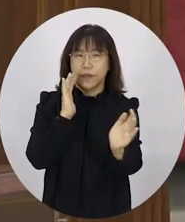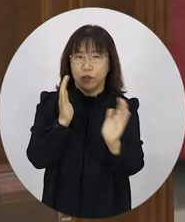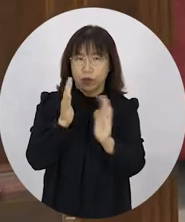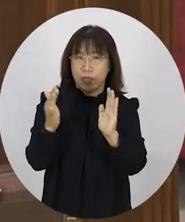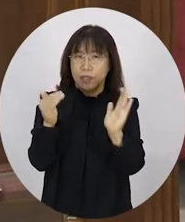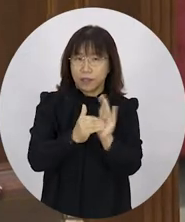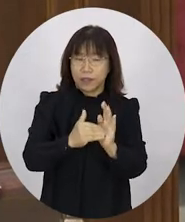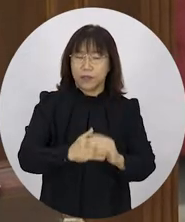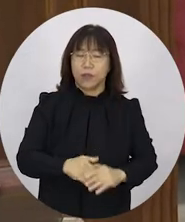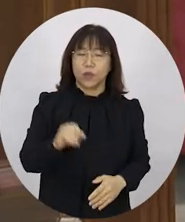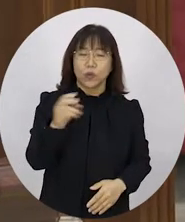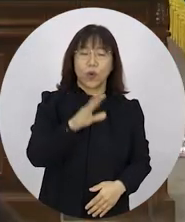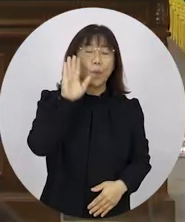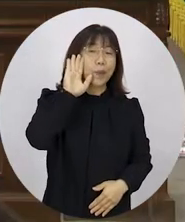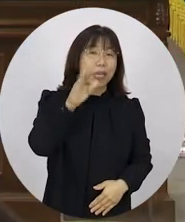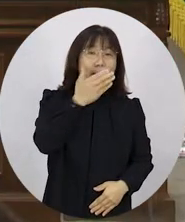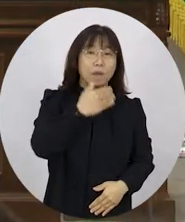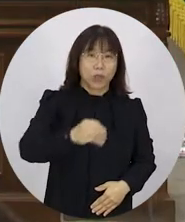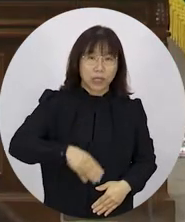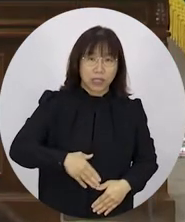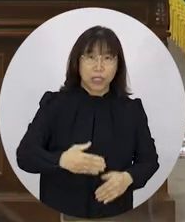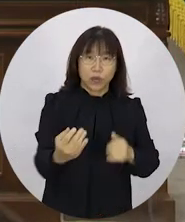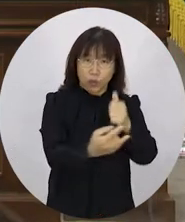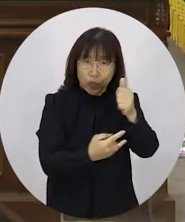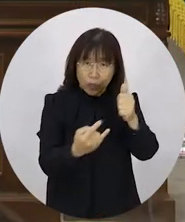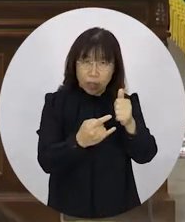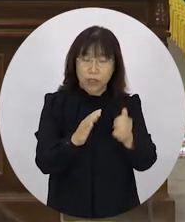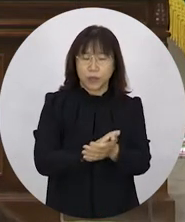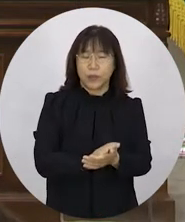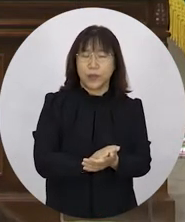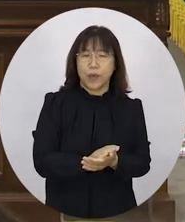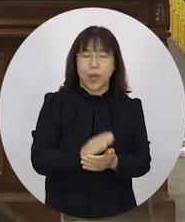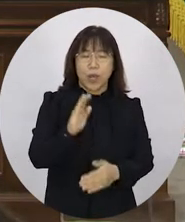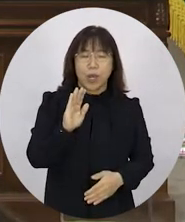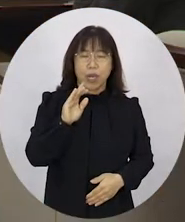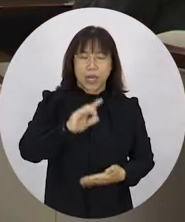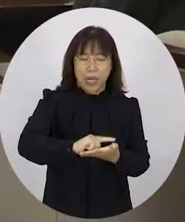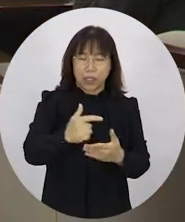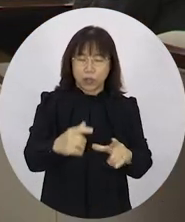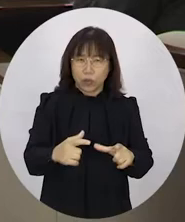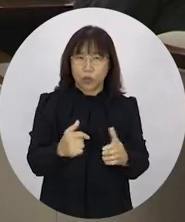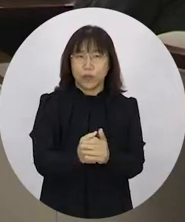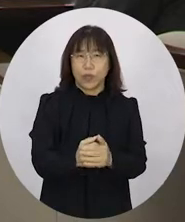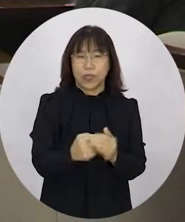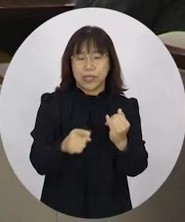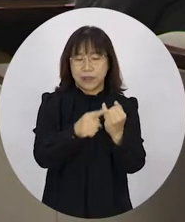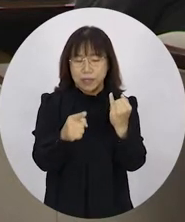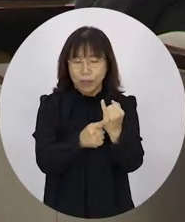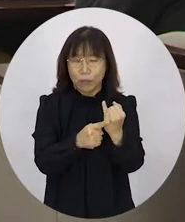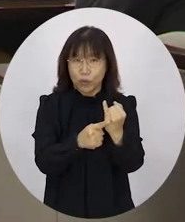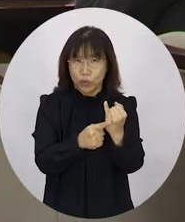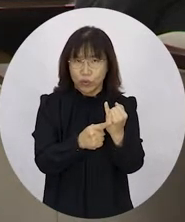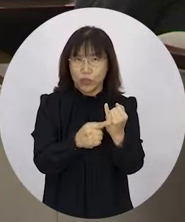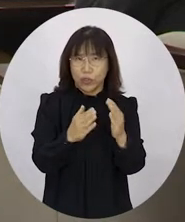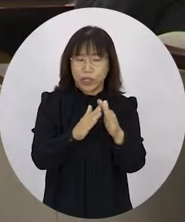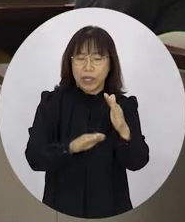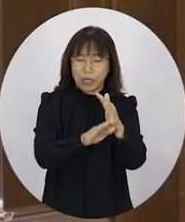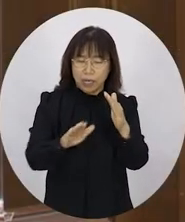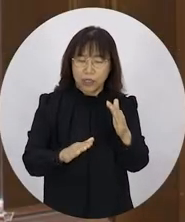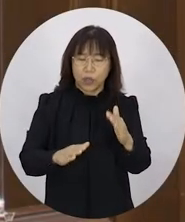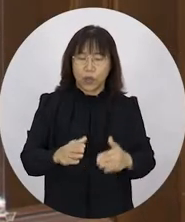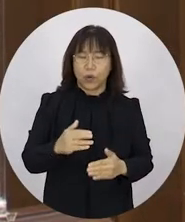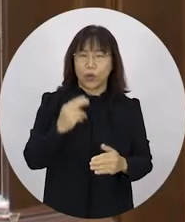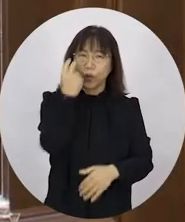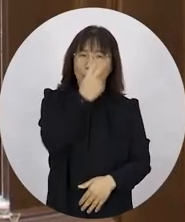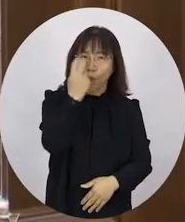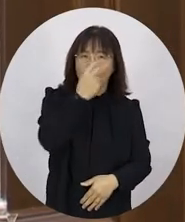안건을 의결했습니다. 또 미래복지위원회에서는 서울특별시 강서구 임산부 가사 돌봄 서비스 지원에 관한 조례안